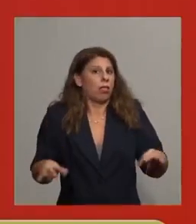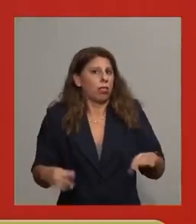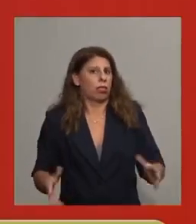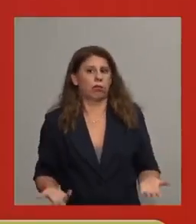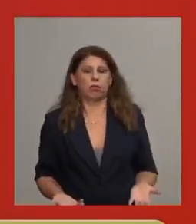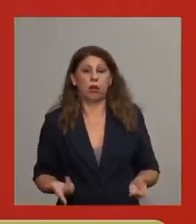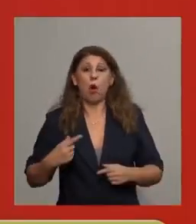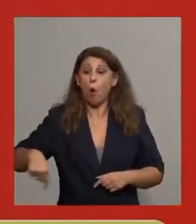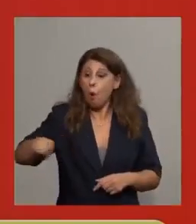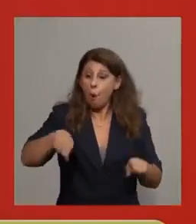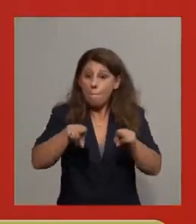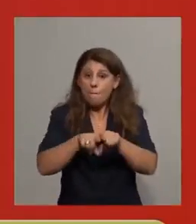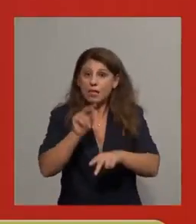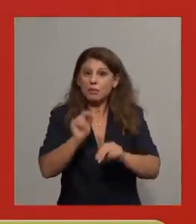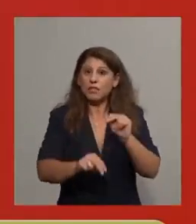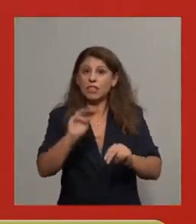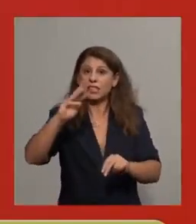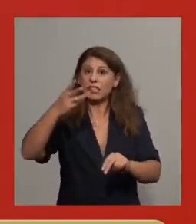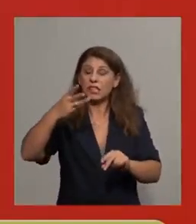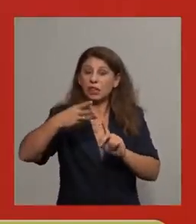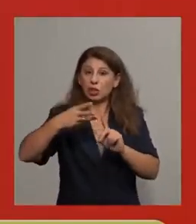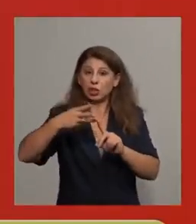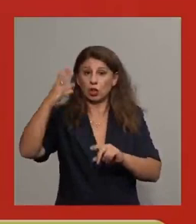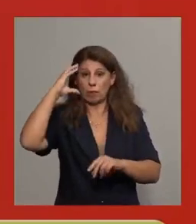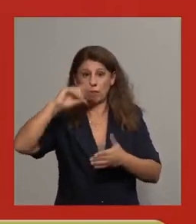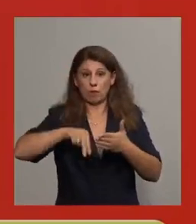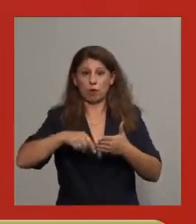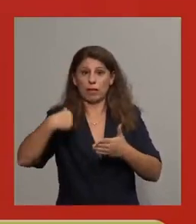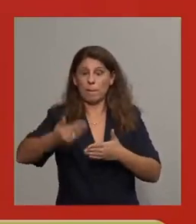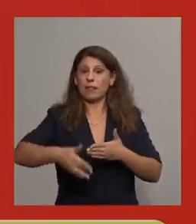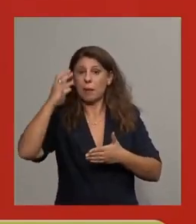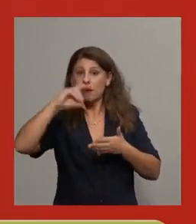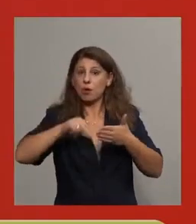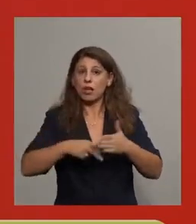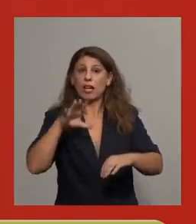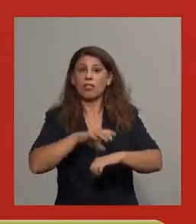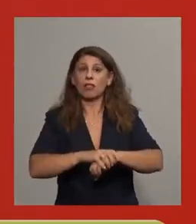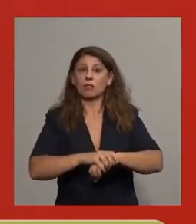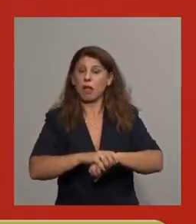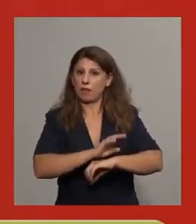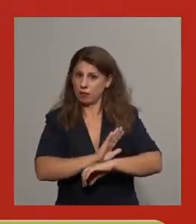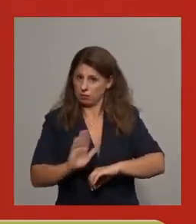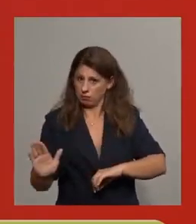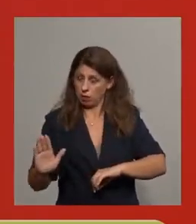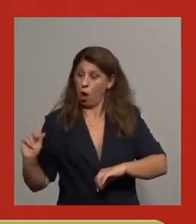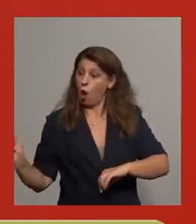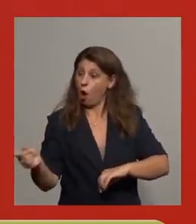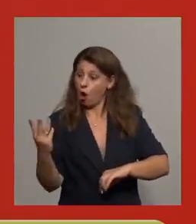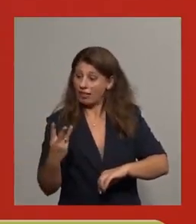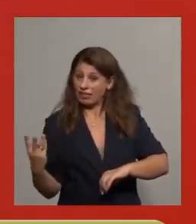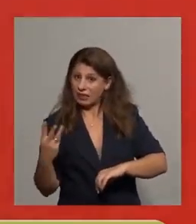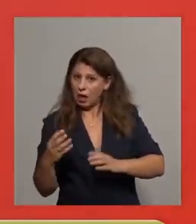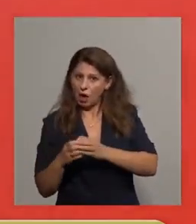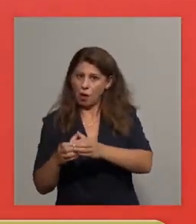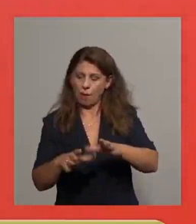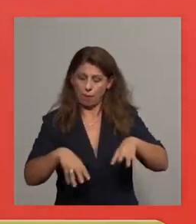μαζί ψήφισαν το τρίτο μνημόνιο και τις μεταμνημονιακές δεσμεύσεις και όλοι